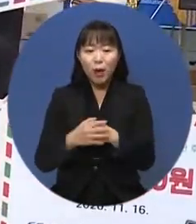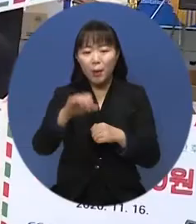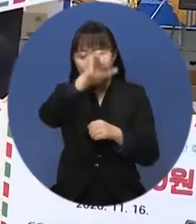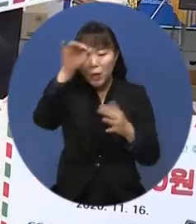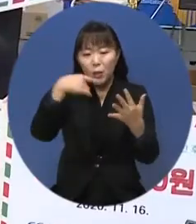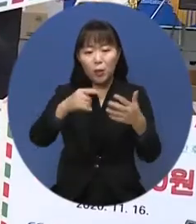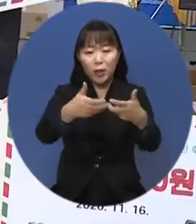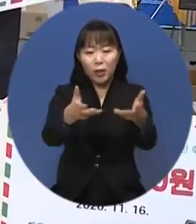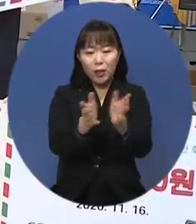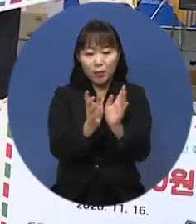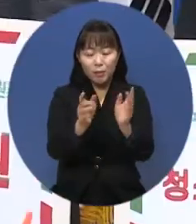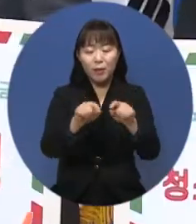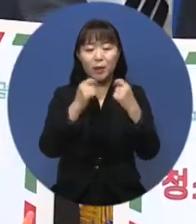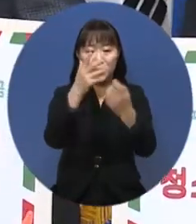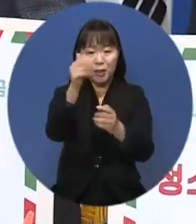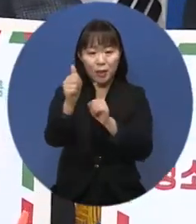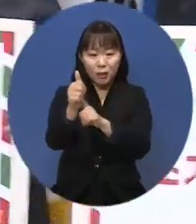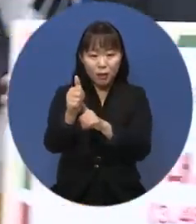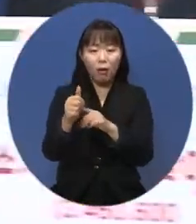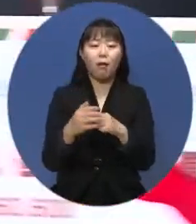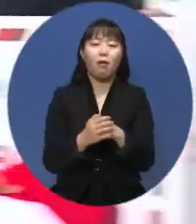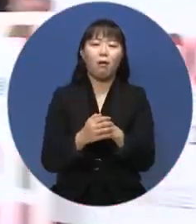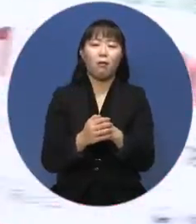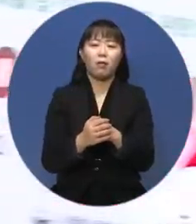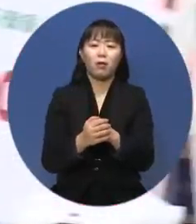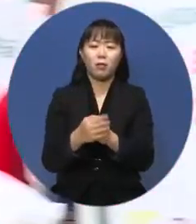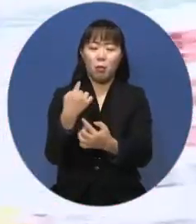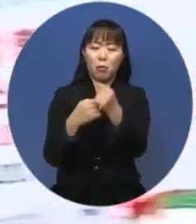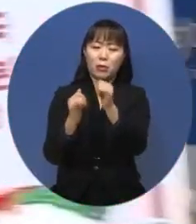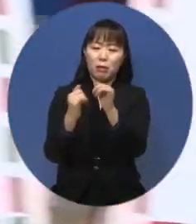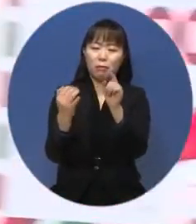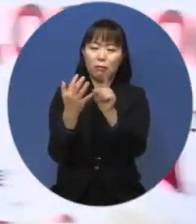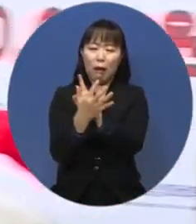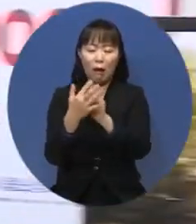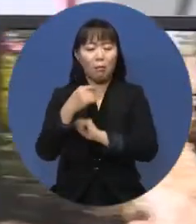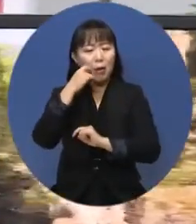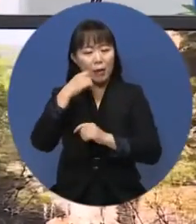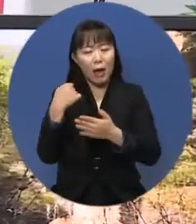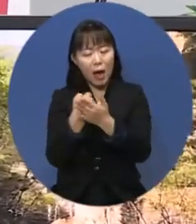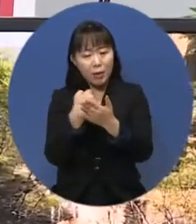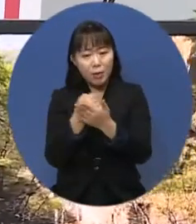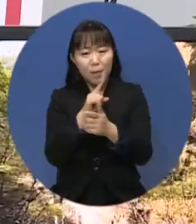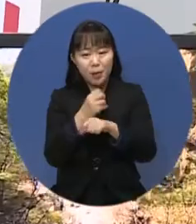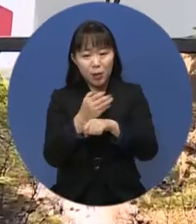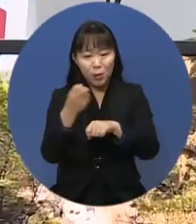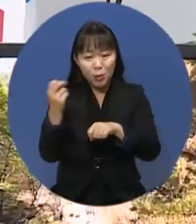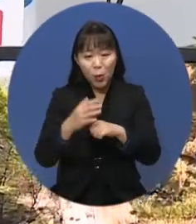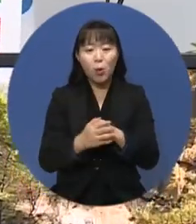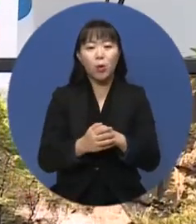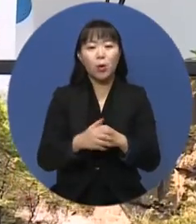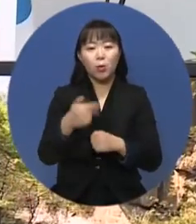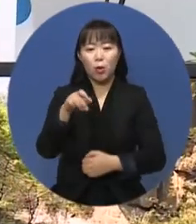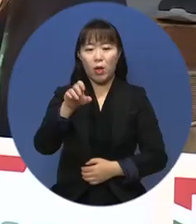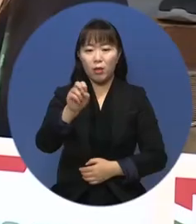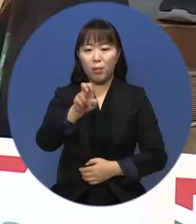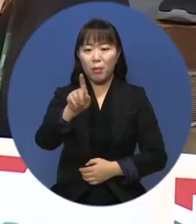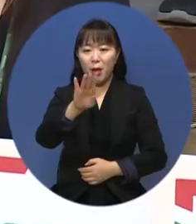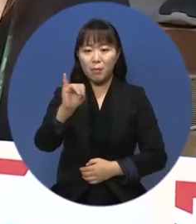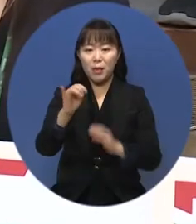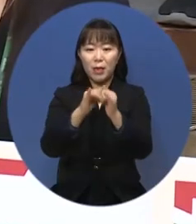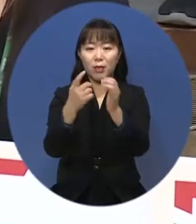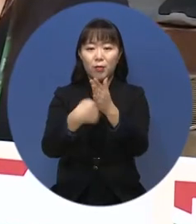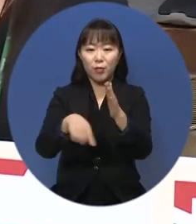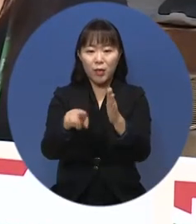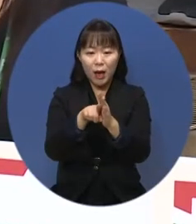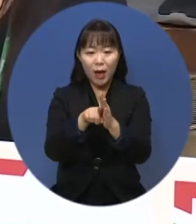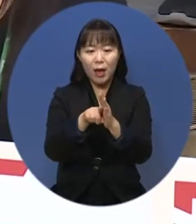정지의 팀장은 이용자들을 만나지 못하는 아쉬움을 전하는 한편 내성 마비 인을 위한 지속적인 서비스